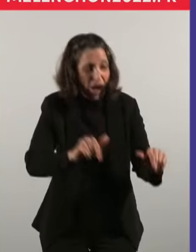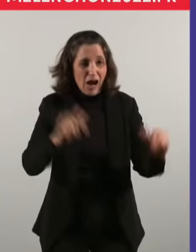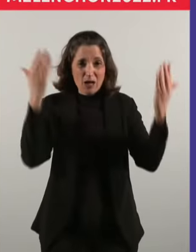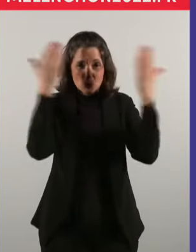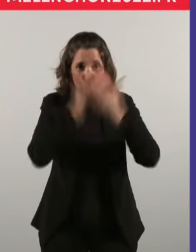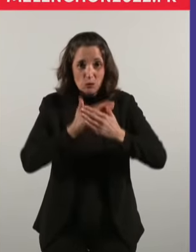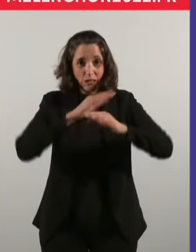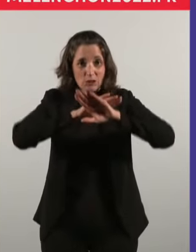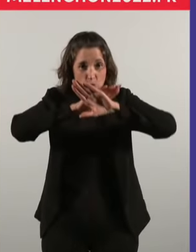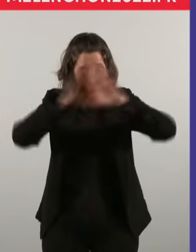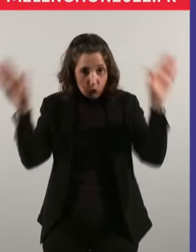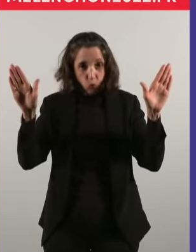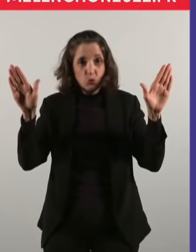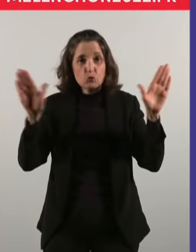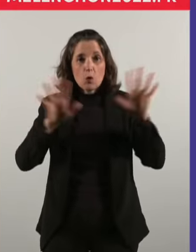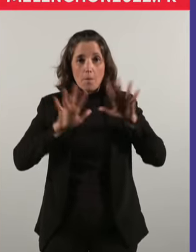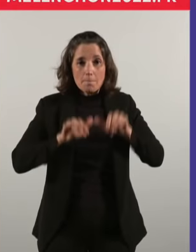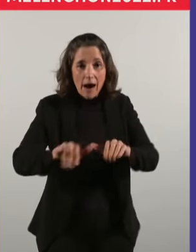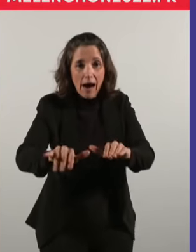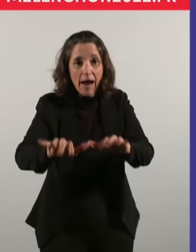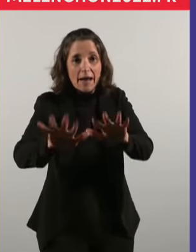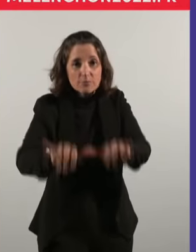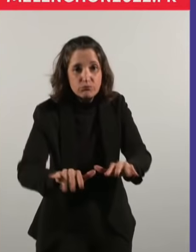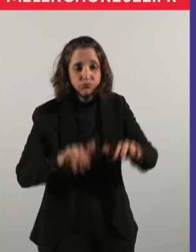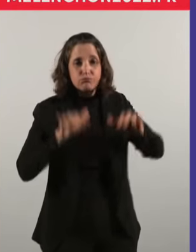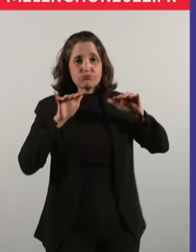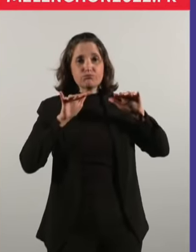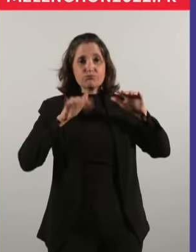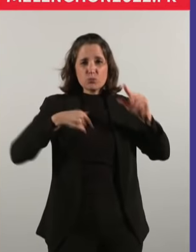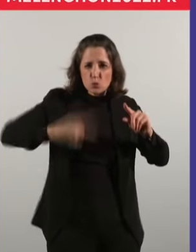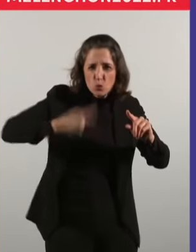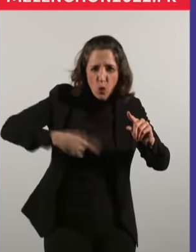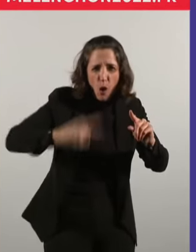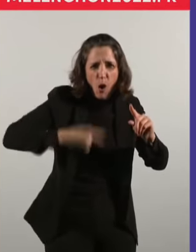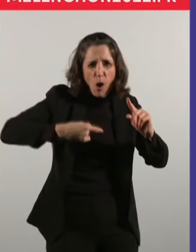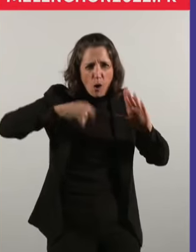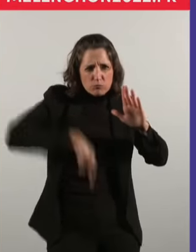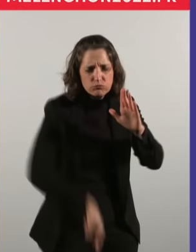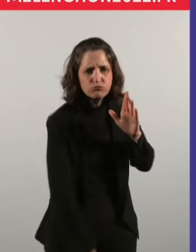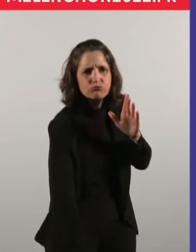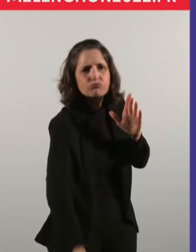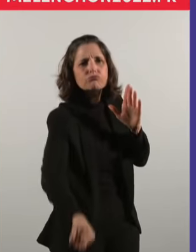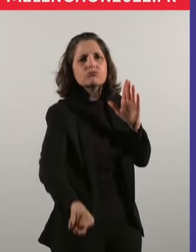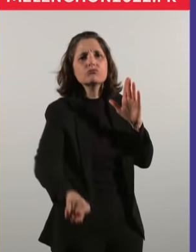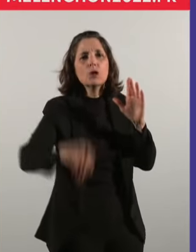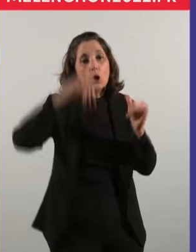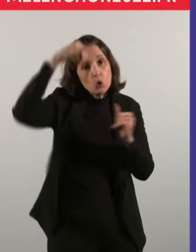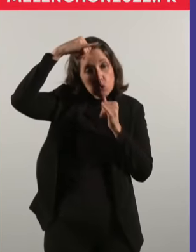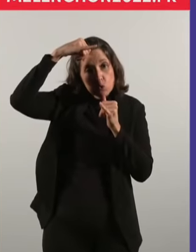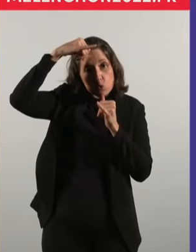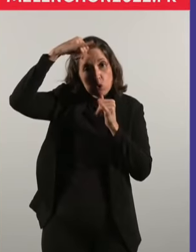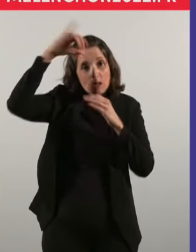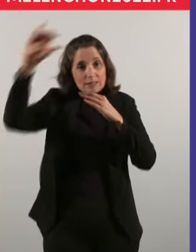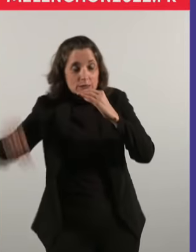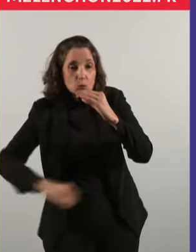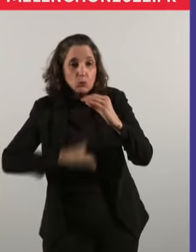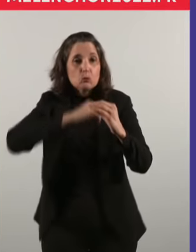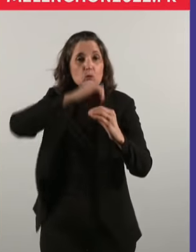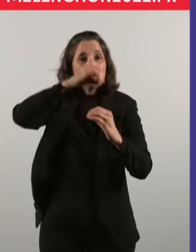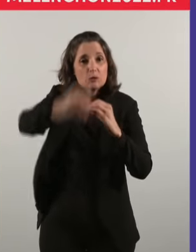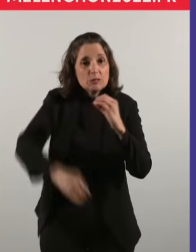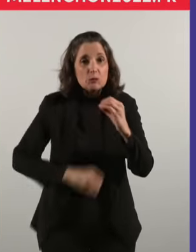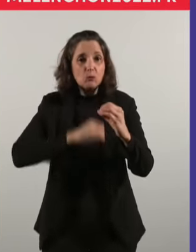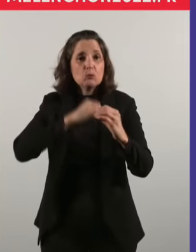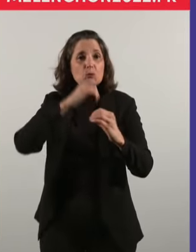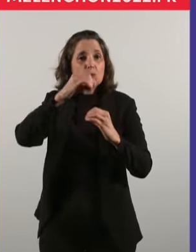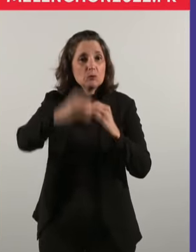le mouvement des marées, le mouvement des courants dans les profondeurs, la circulation de la Lune autour de notre planète.